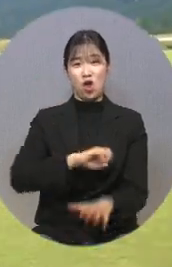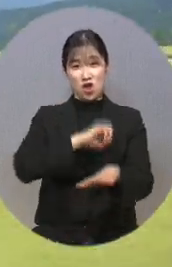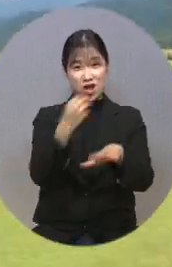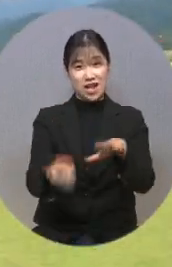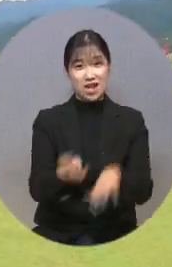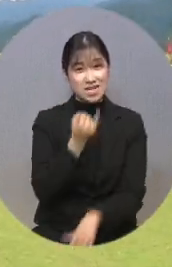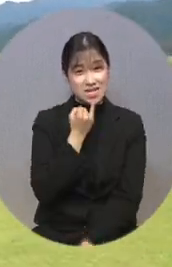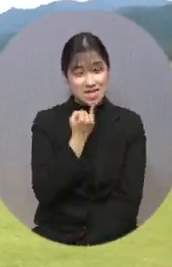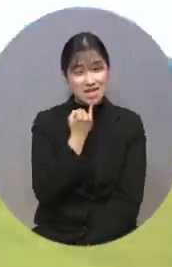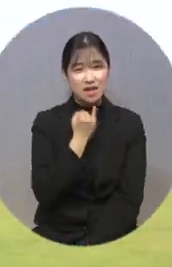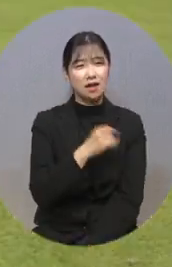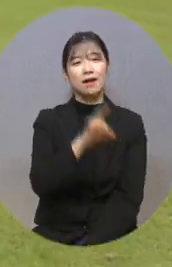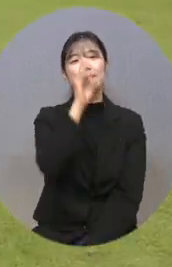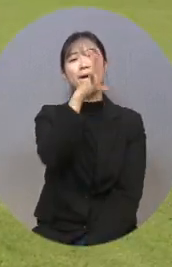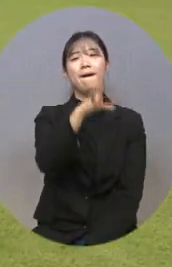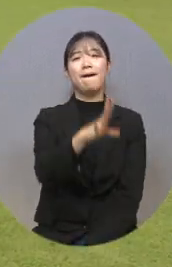된다